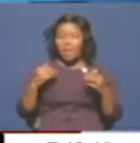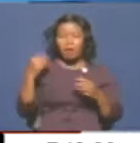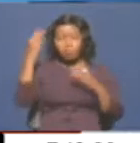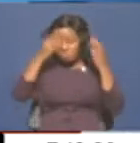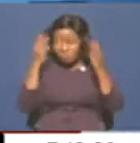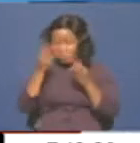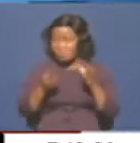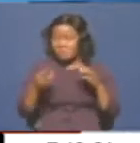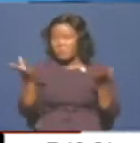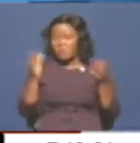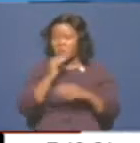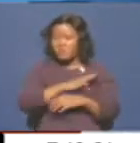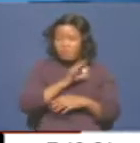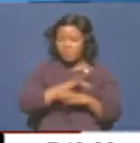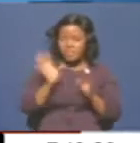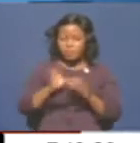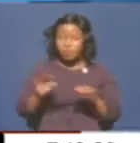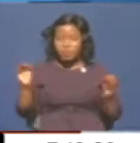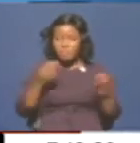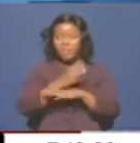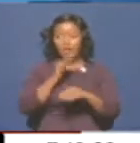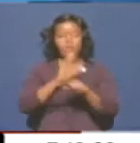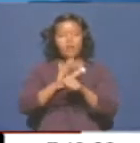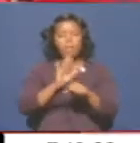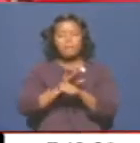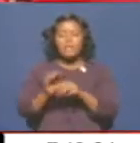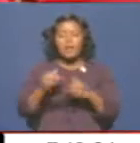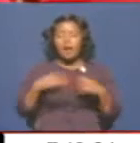baadhi ya maovu yanayozidisha mabadiliko ya hali ya anga.